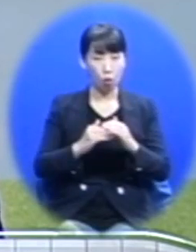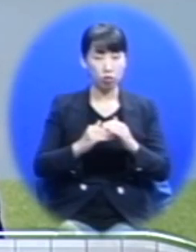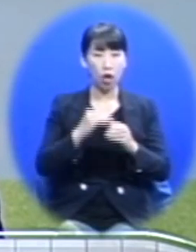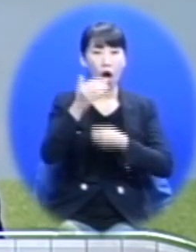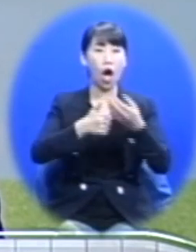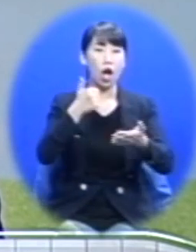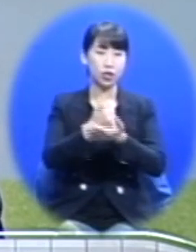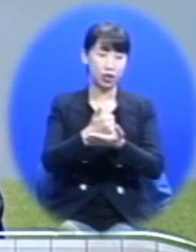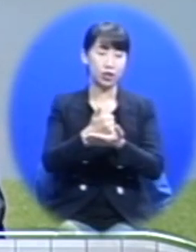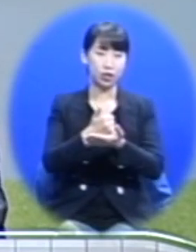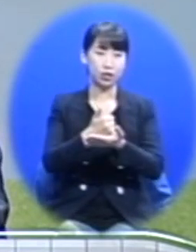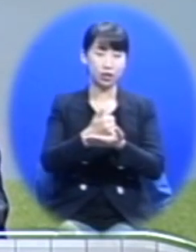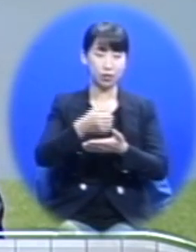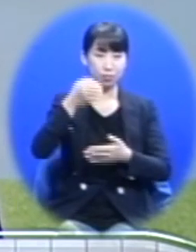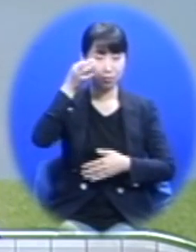거예요.